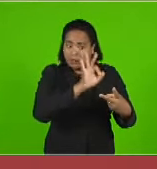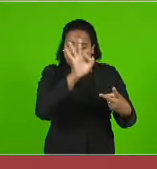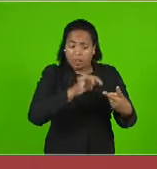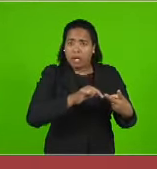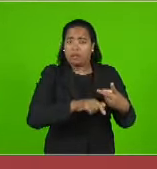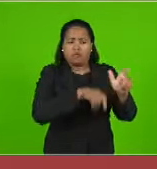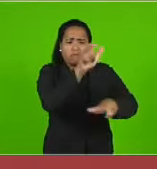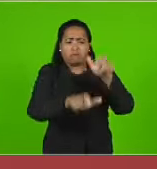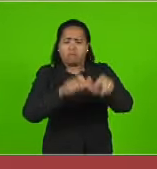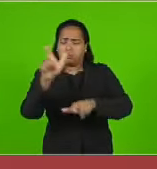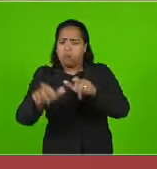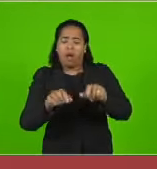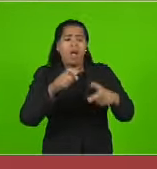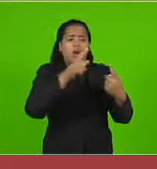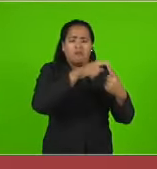нет?